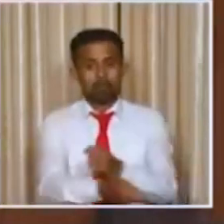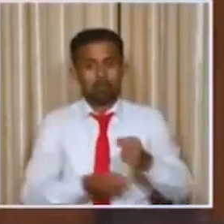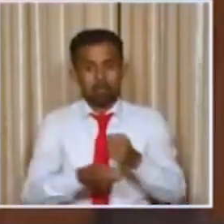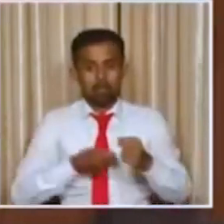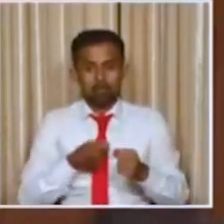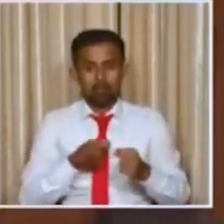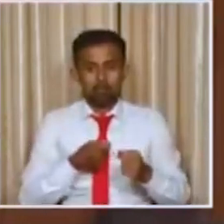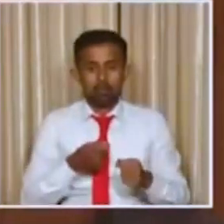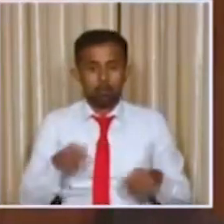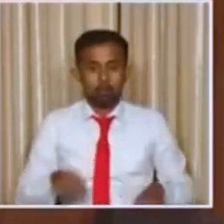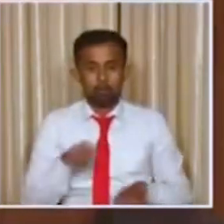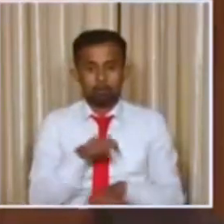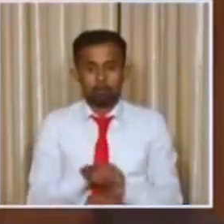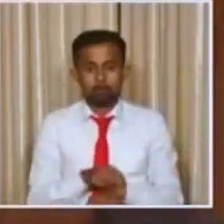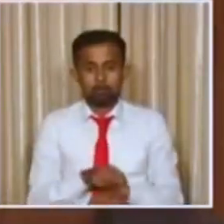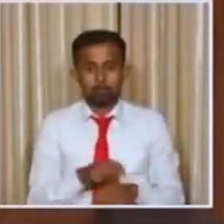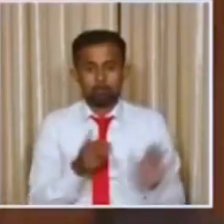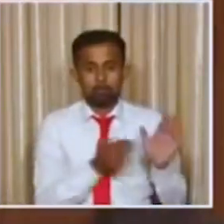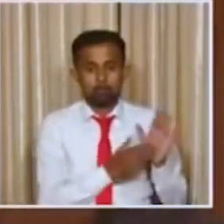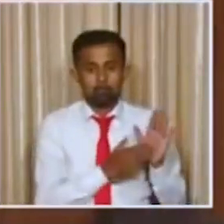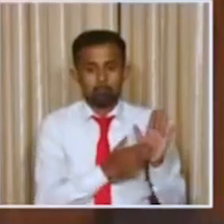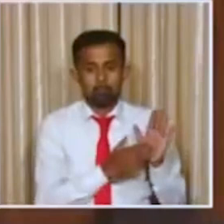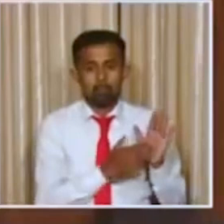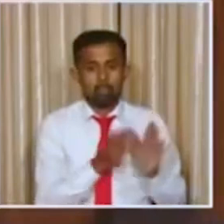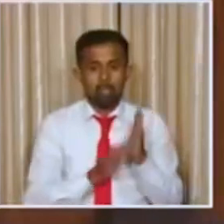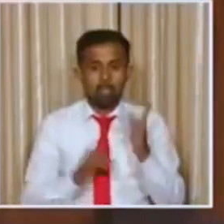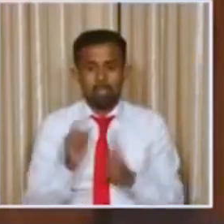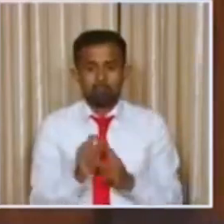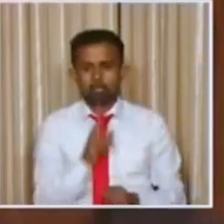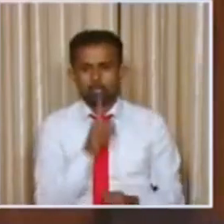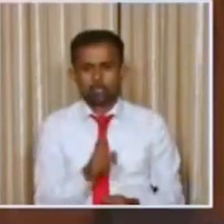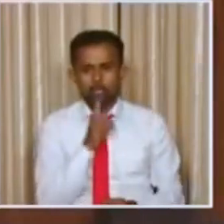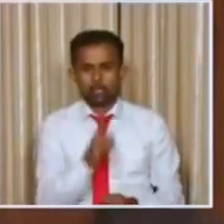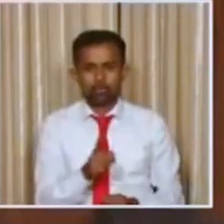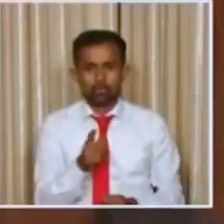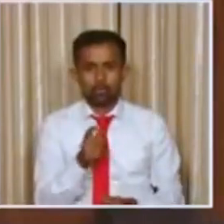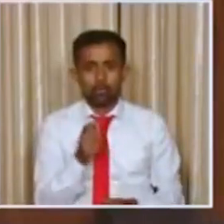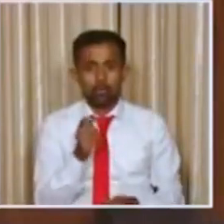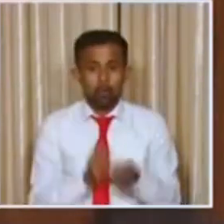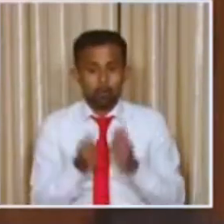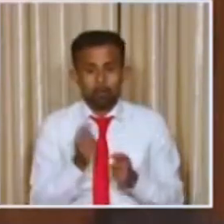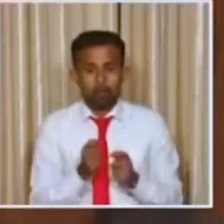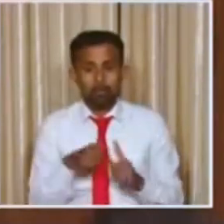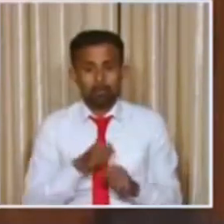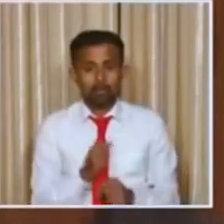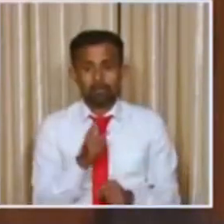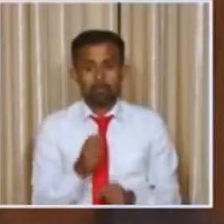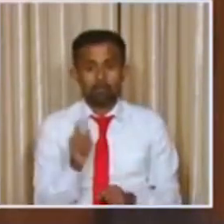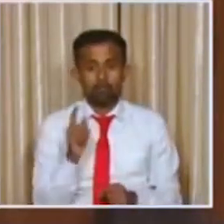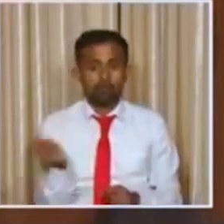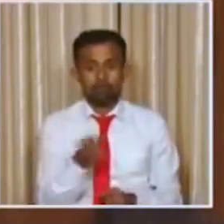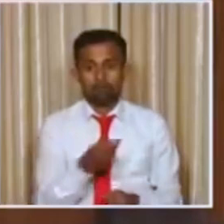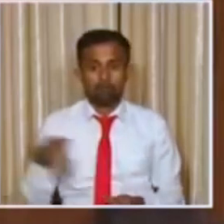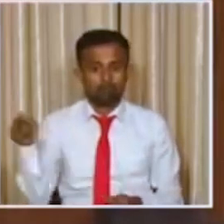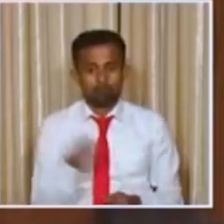ගොයන් දැන් මේ වෙනකොට මහින්ද අමරවීර ඇමතුම මොන පොරොන්දු දුන්නත් පැඩි මාකටිං බෝඩ්ඩෙන් අද වෙනතුරු කිලෝ එකක වී එකක් වී ටිකක්වත් අරන